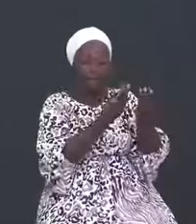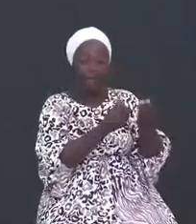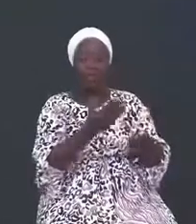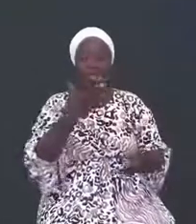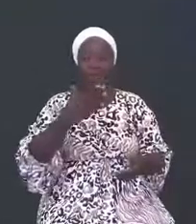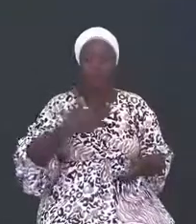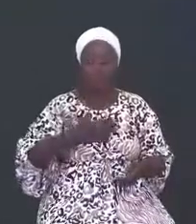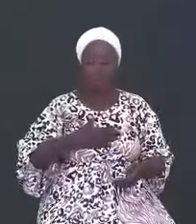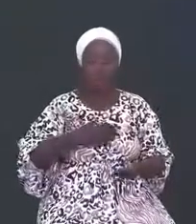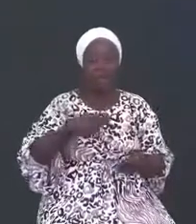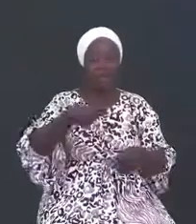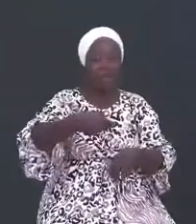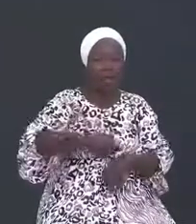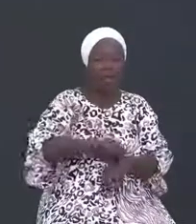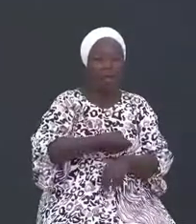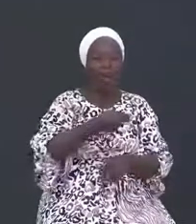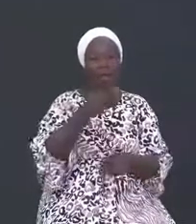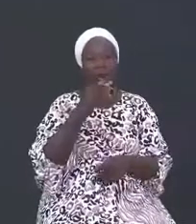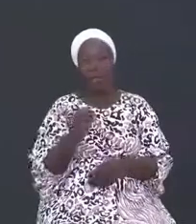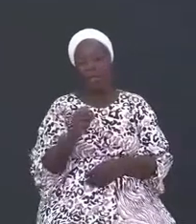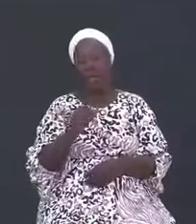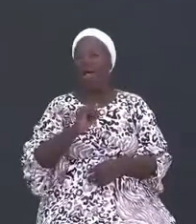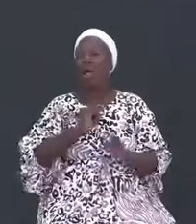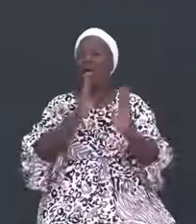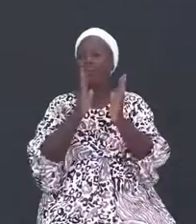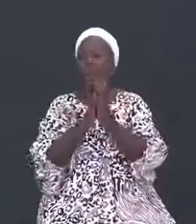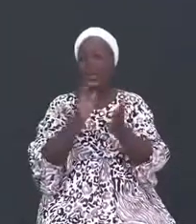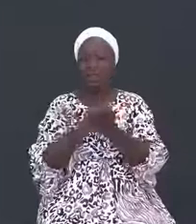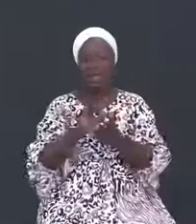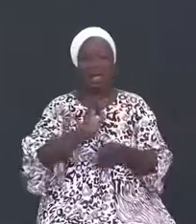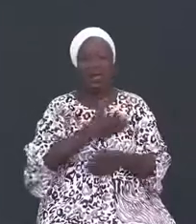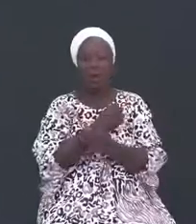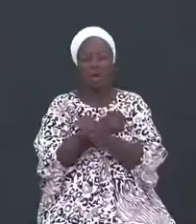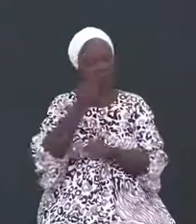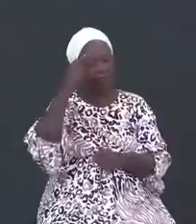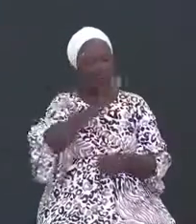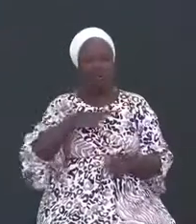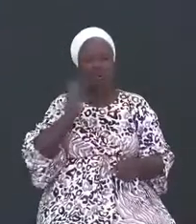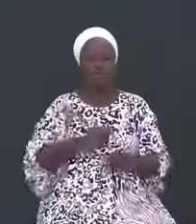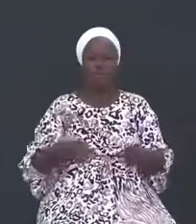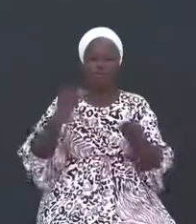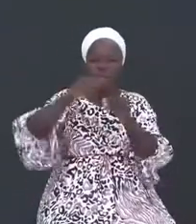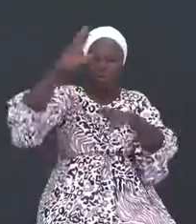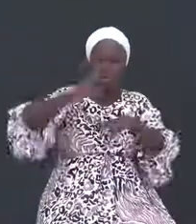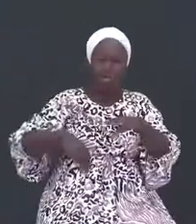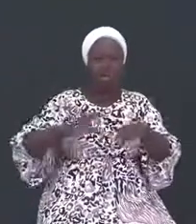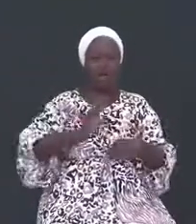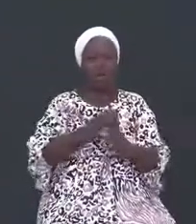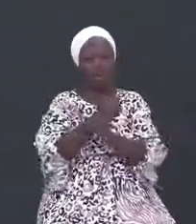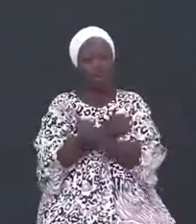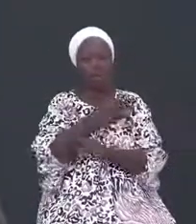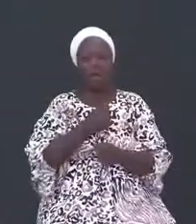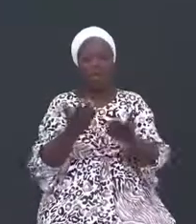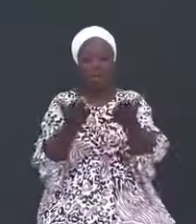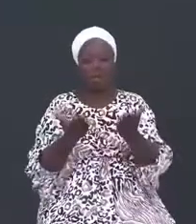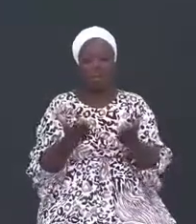prie. Que notre amour pour Christ soit au-dessus et au-delà de notre amour, de nos